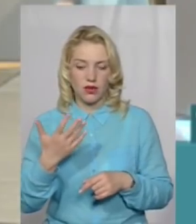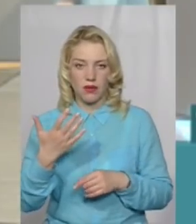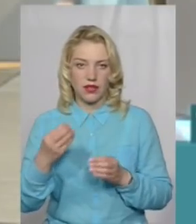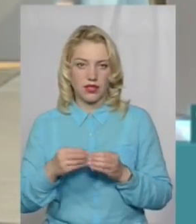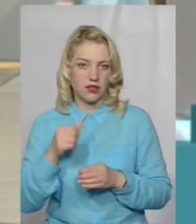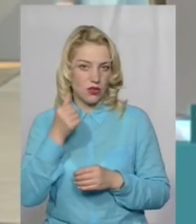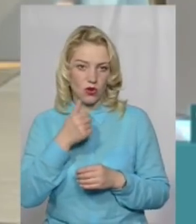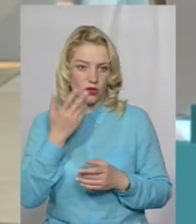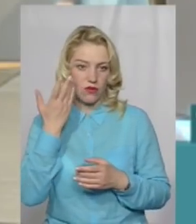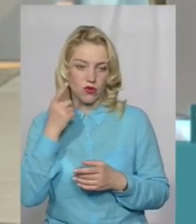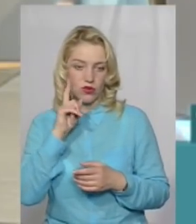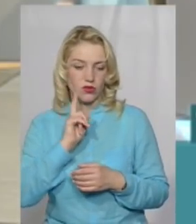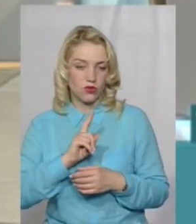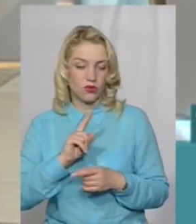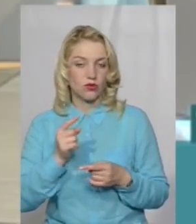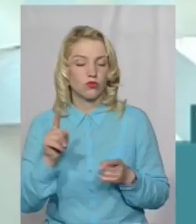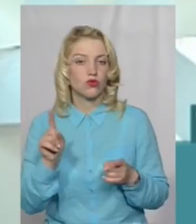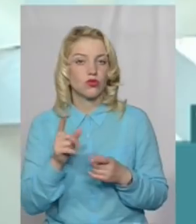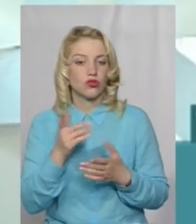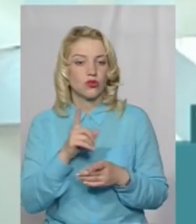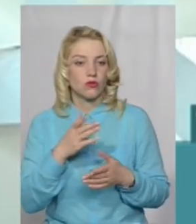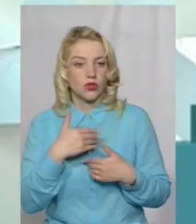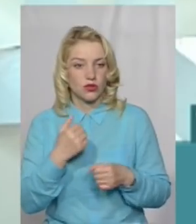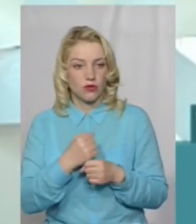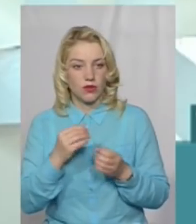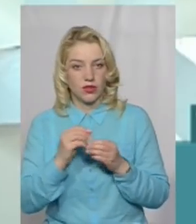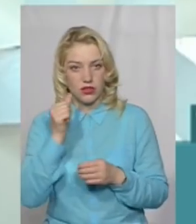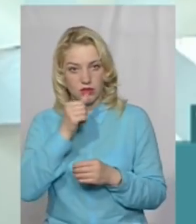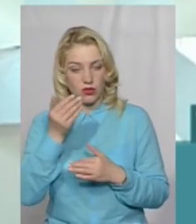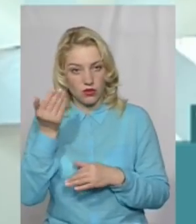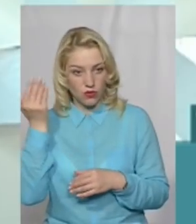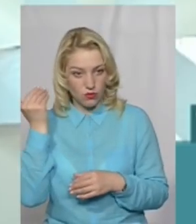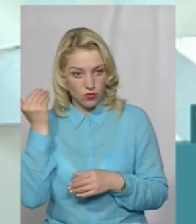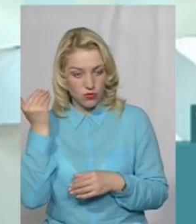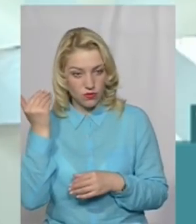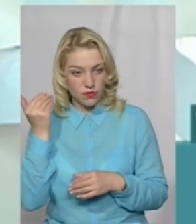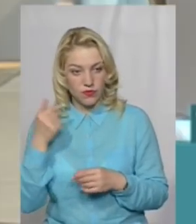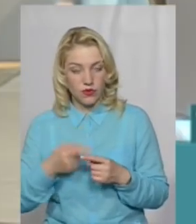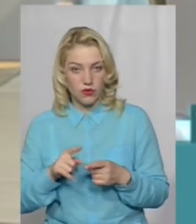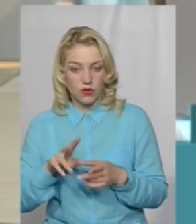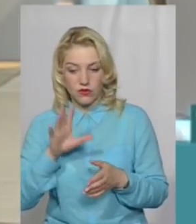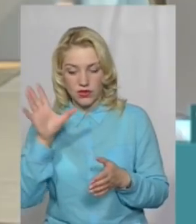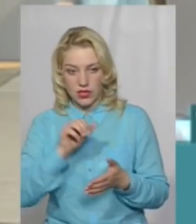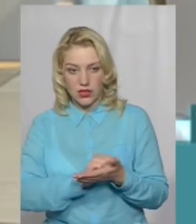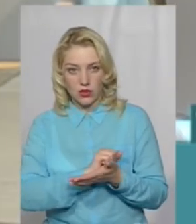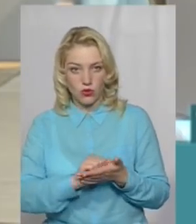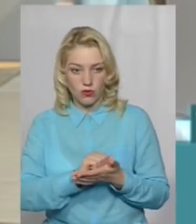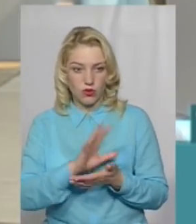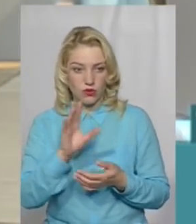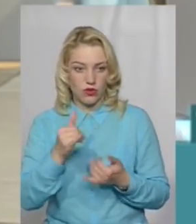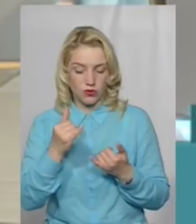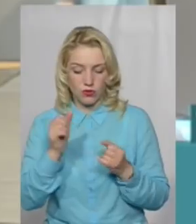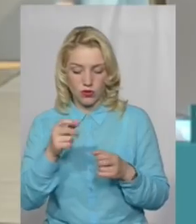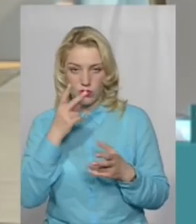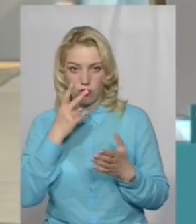коли зручно, так? От, тому що те, що ми зробили 10 років тому, от, воно все задокументовано, і можна його